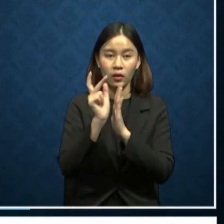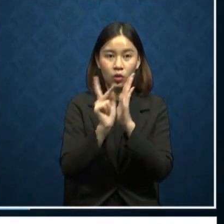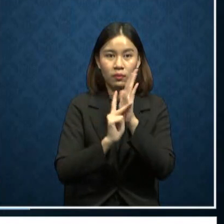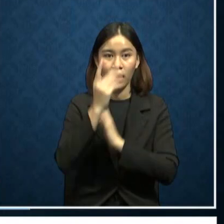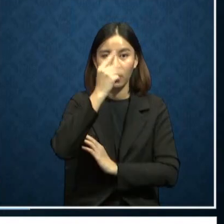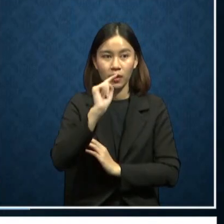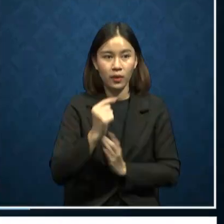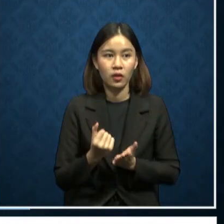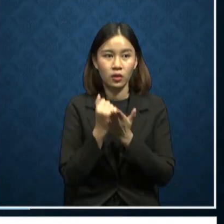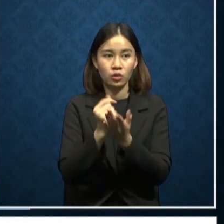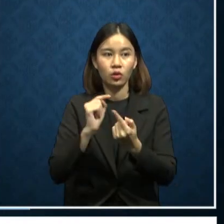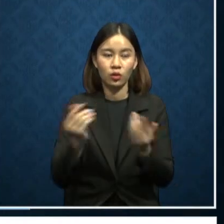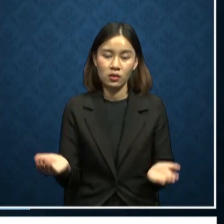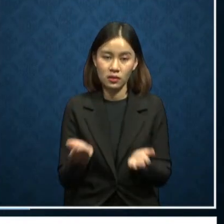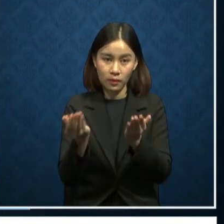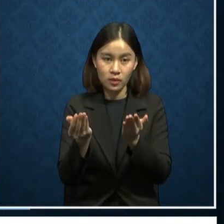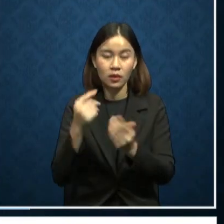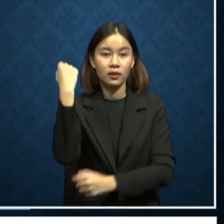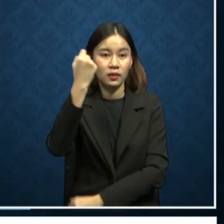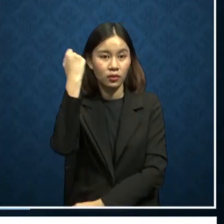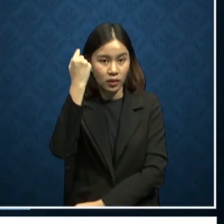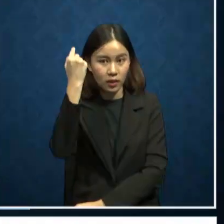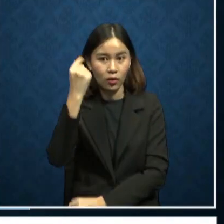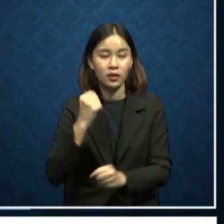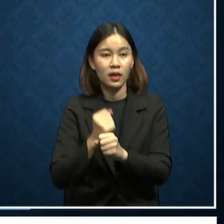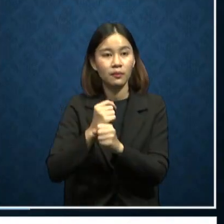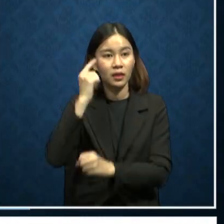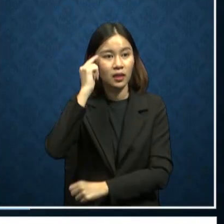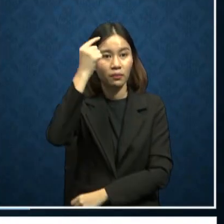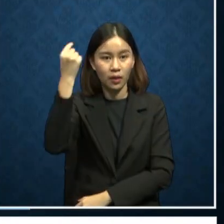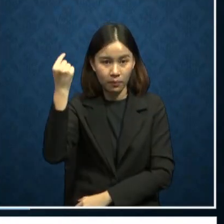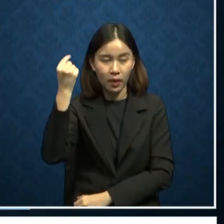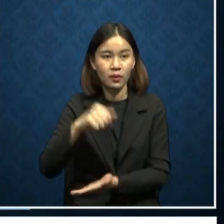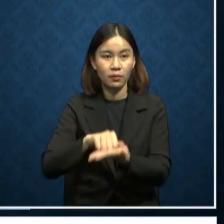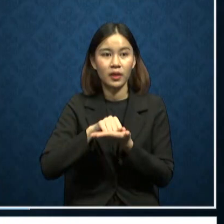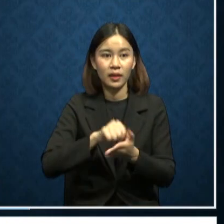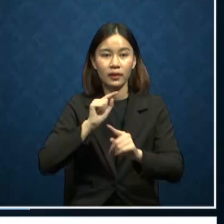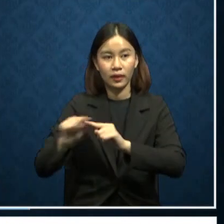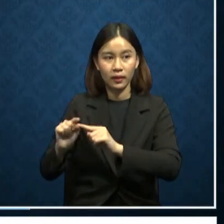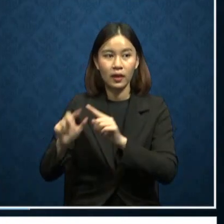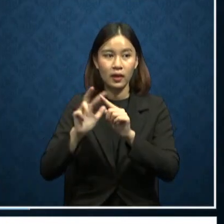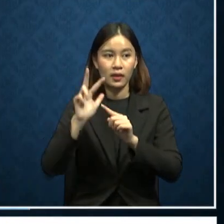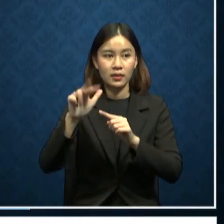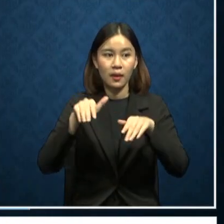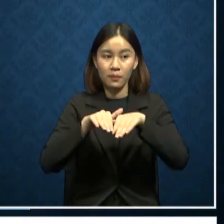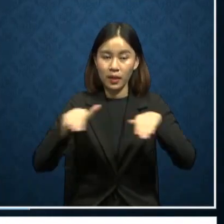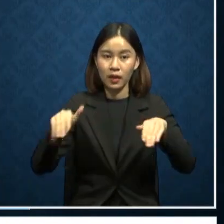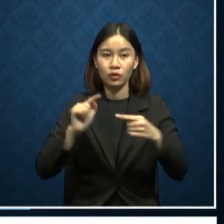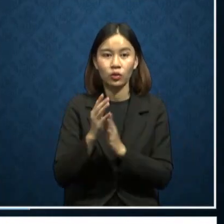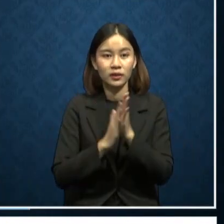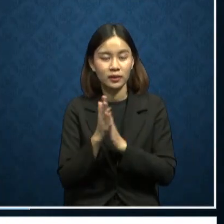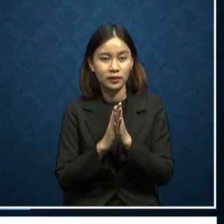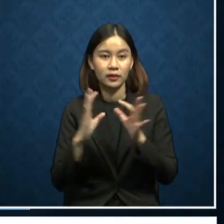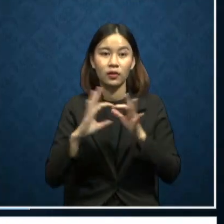เกิดเอื้ออำนวยต่อการส่งเสริมการท่องเที่ยวการผลิตงานสร้างสรรค์และก็การบริการต่างๆ 3ใช้มาตรฐานการจุง